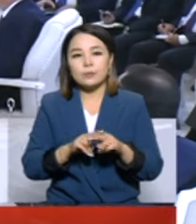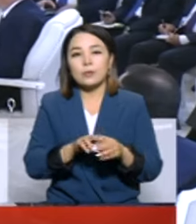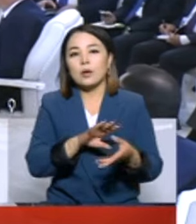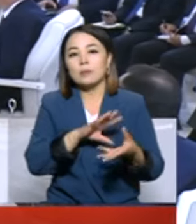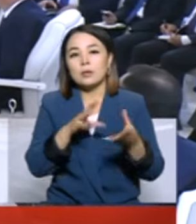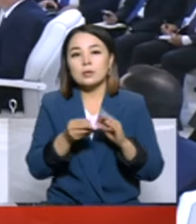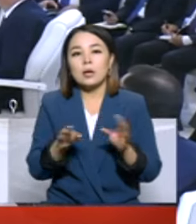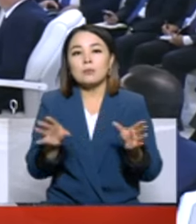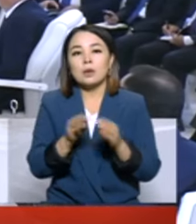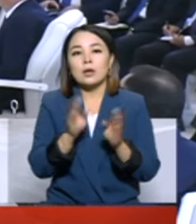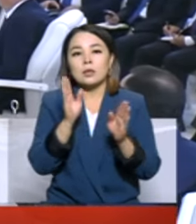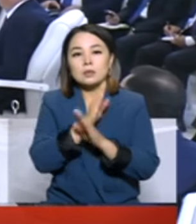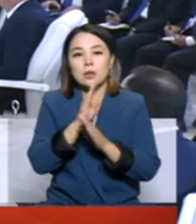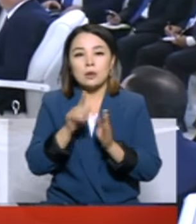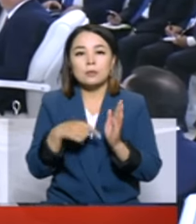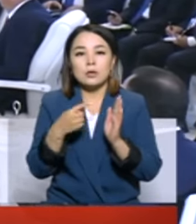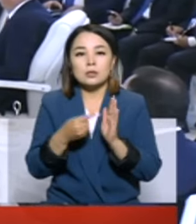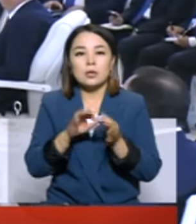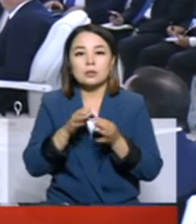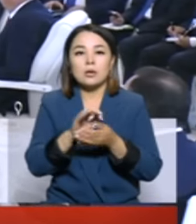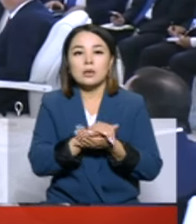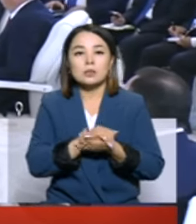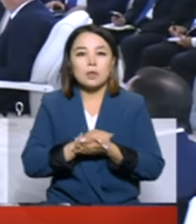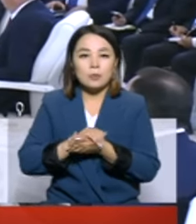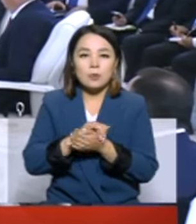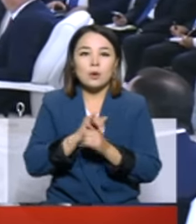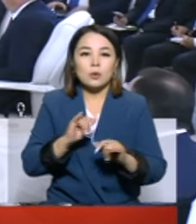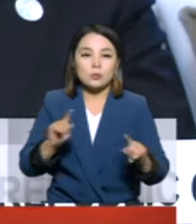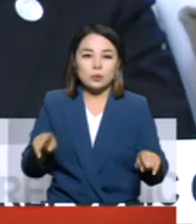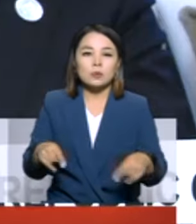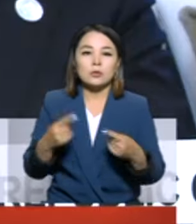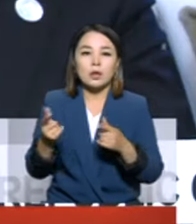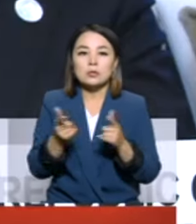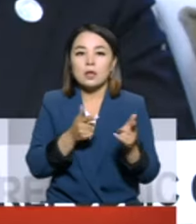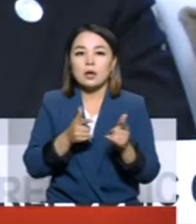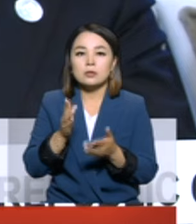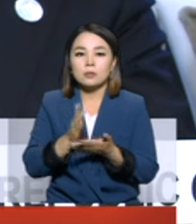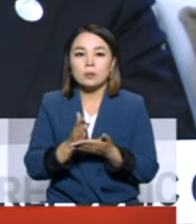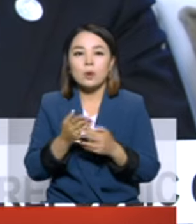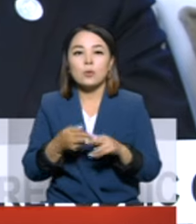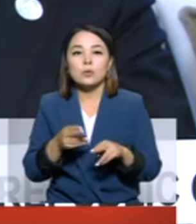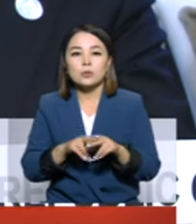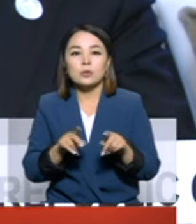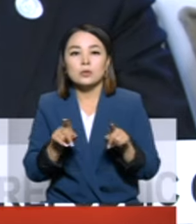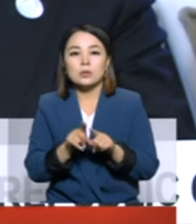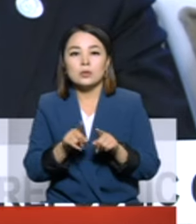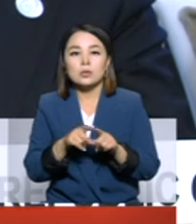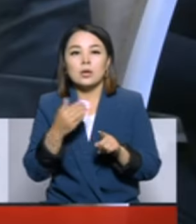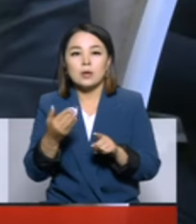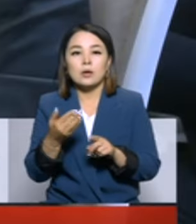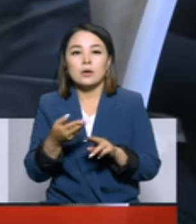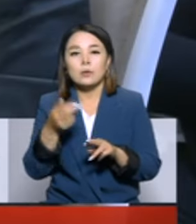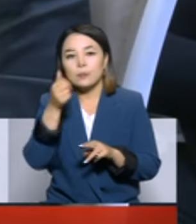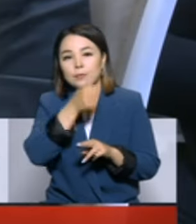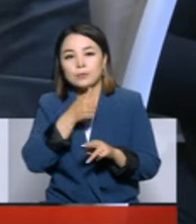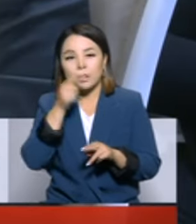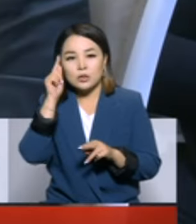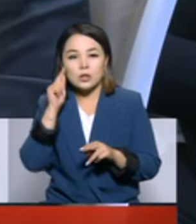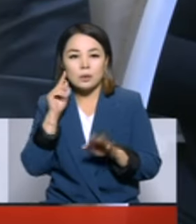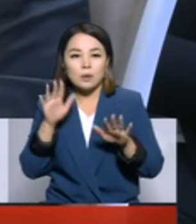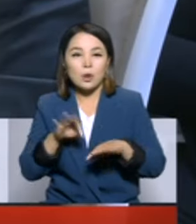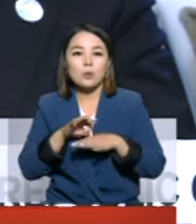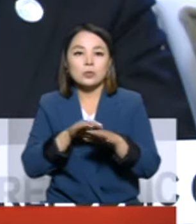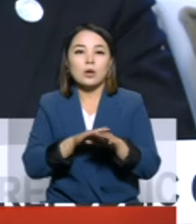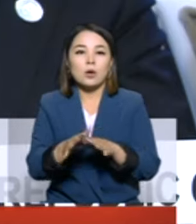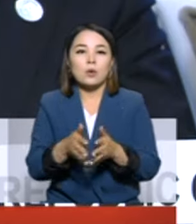бірлесіп климат мәселесі бойынша ынтымақтастықты күшейтуге дайынбыз. Осы ретте биыл Әзербайжанда